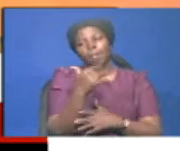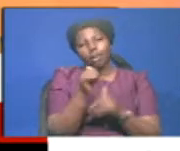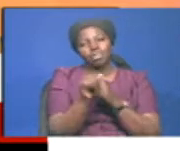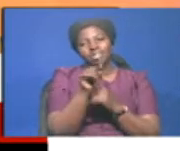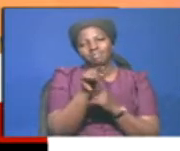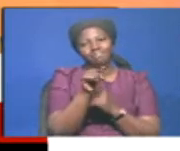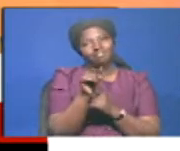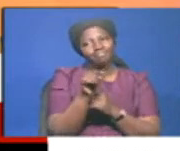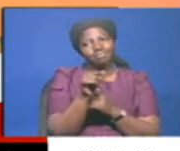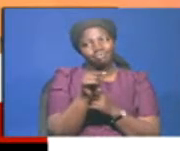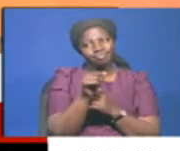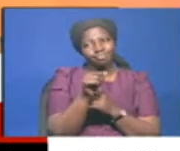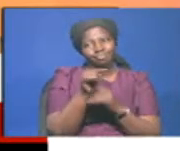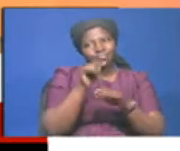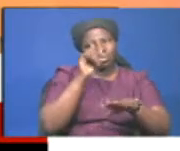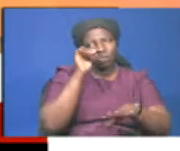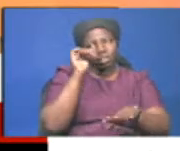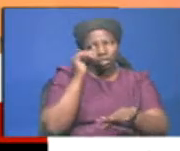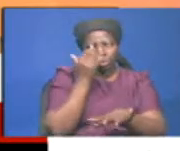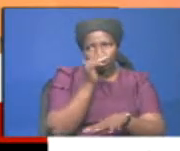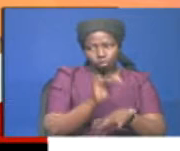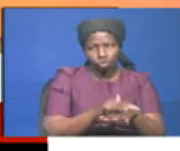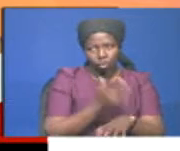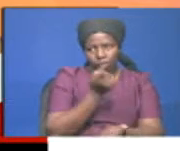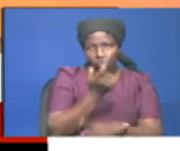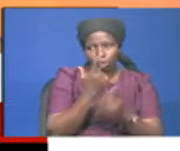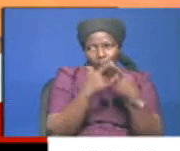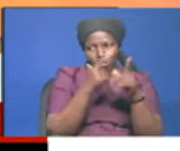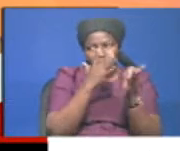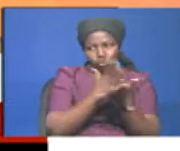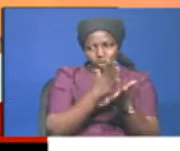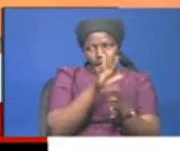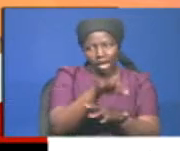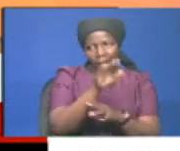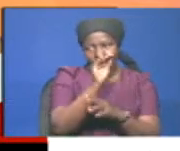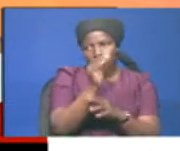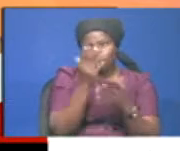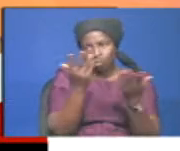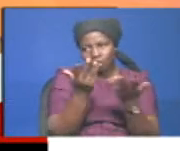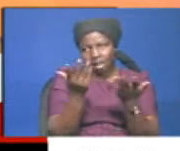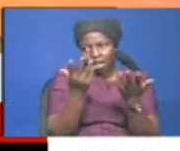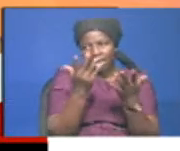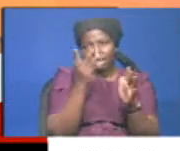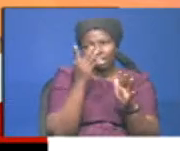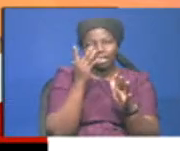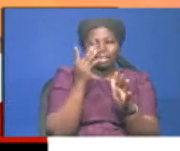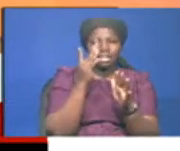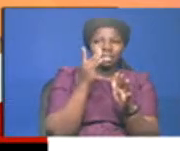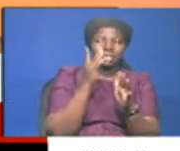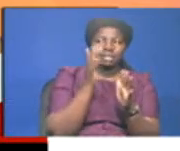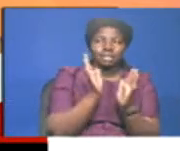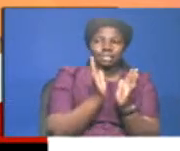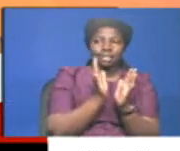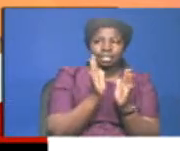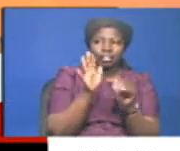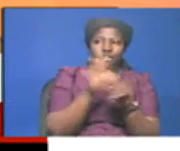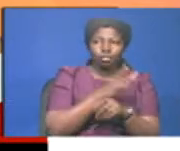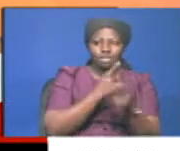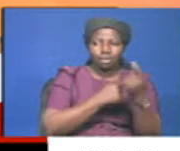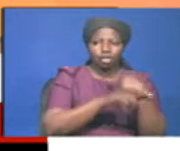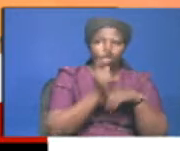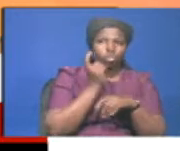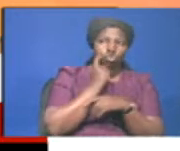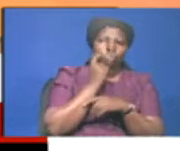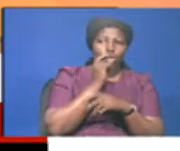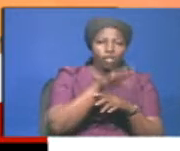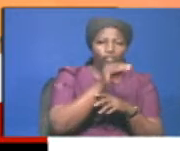iko nzuri kidogo. Mm. Lakini bado inapatikana maduka ya kijumla, utapata mifuko sawa inatumika, lakini katika